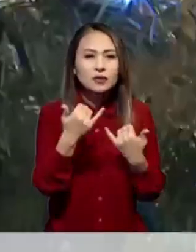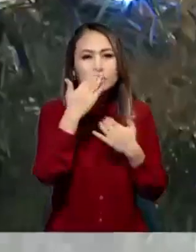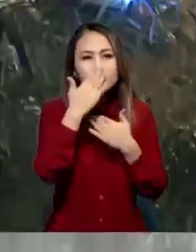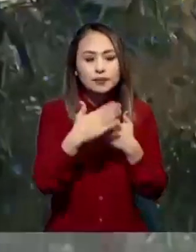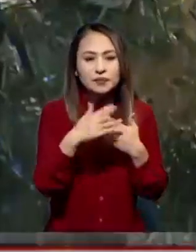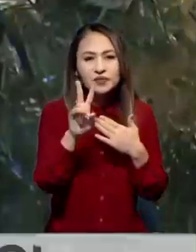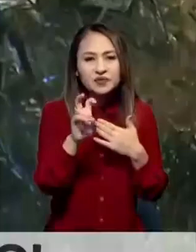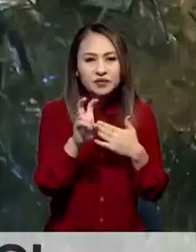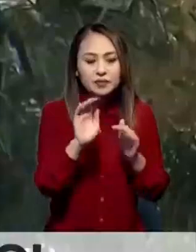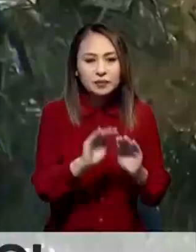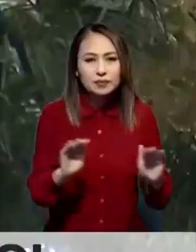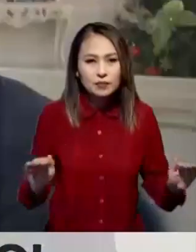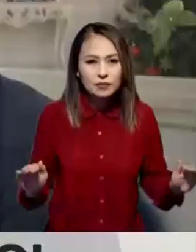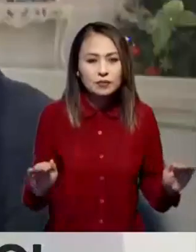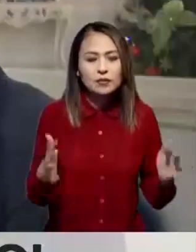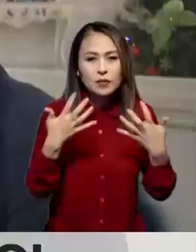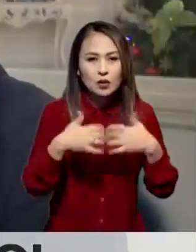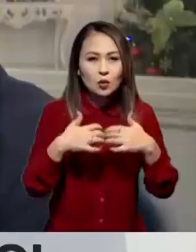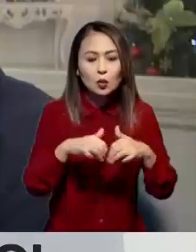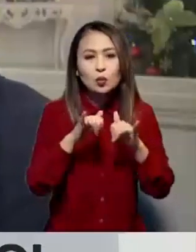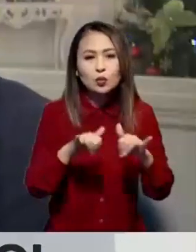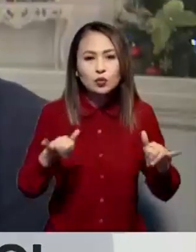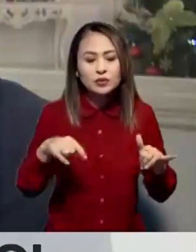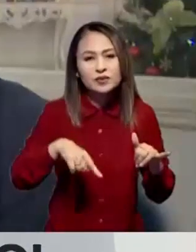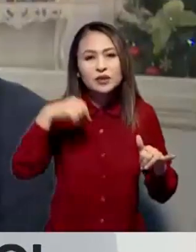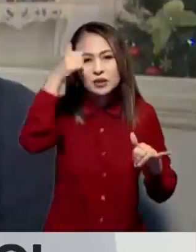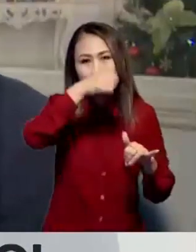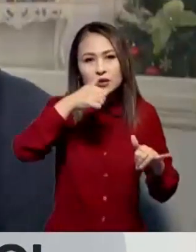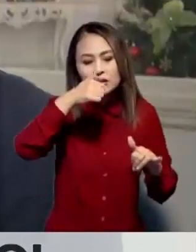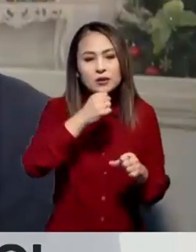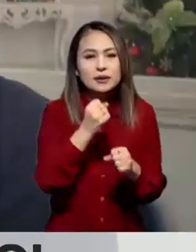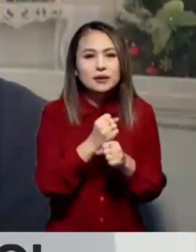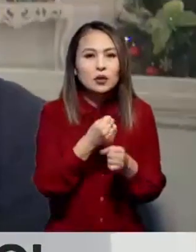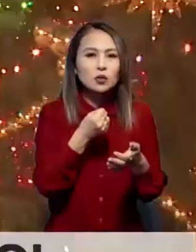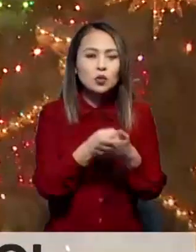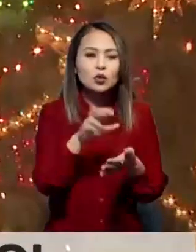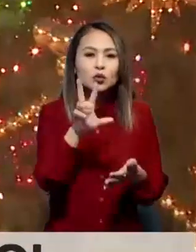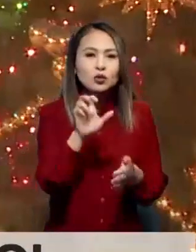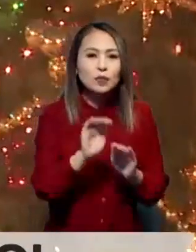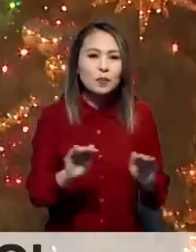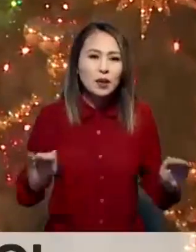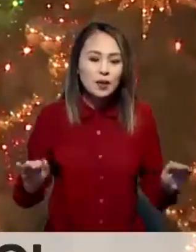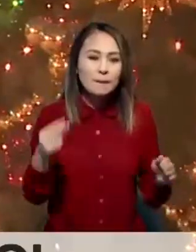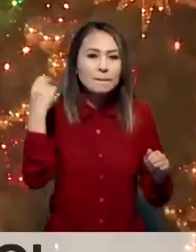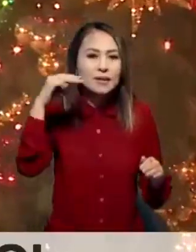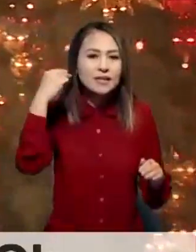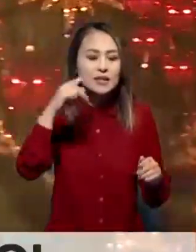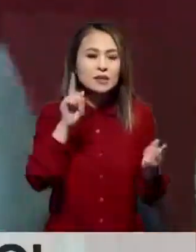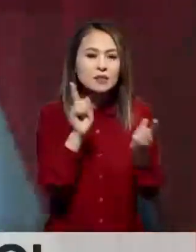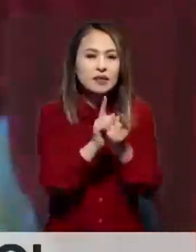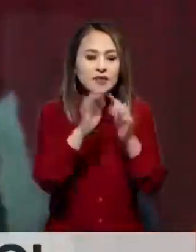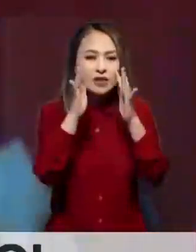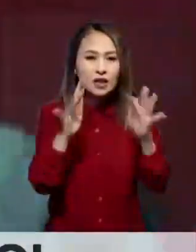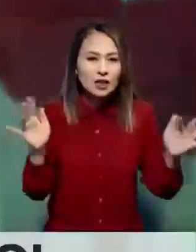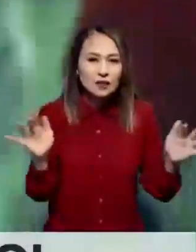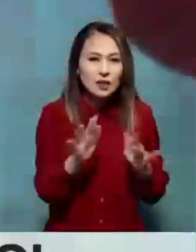өткізетіміз бұндай шараларды. Енді балалардың саны көбейіп жатқандықтан биыл біз бұл іс шараны 300 балаға дейін көбейттік. Президенттің шырша мерекесінде